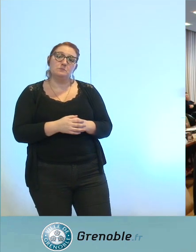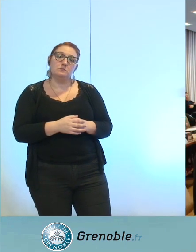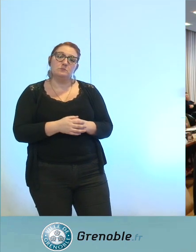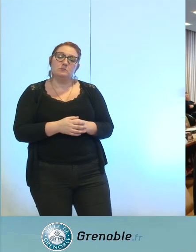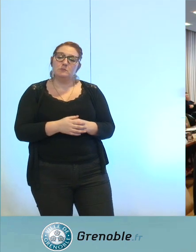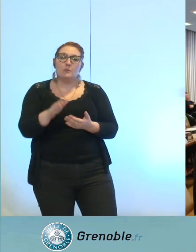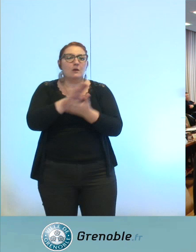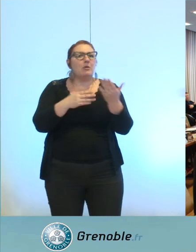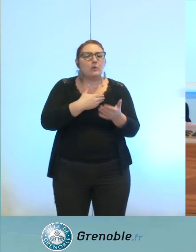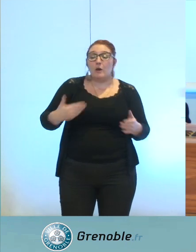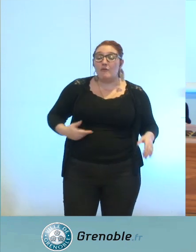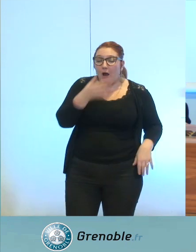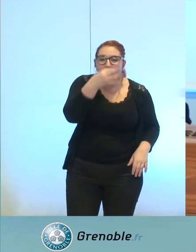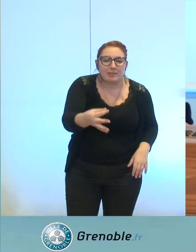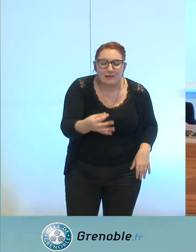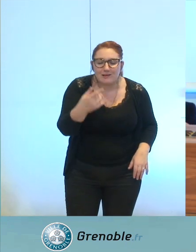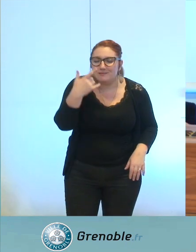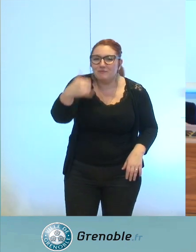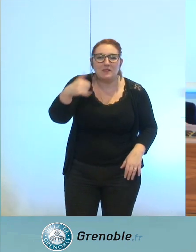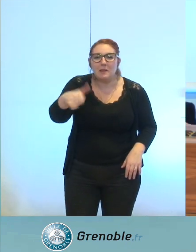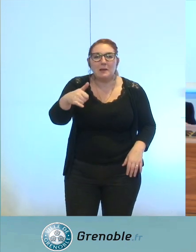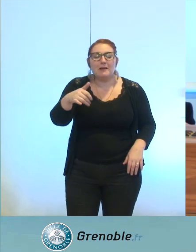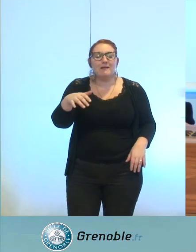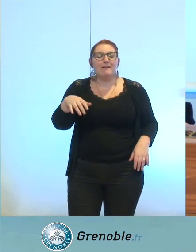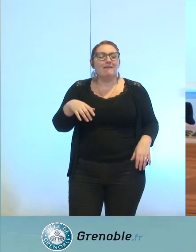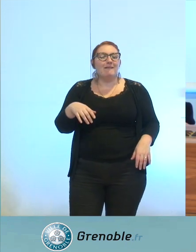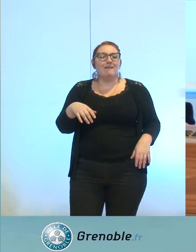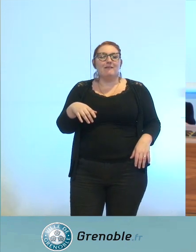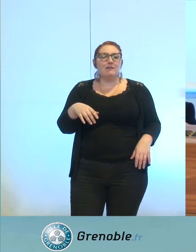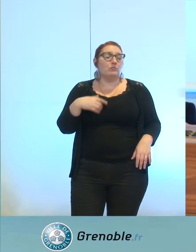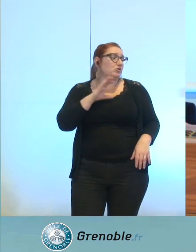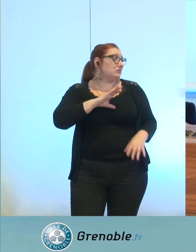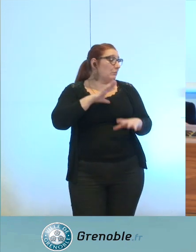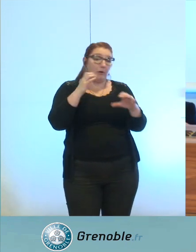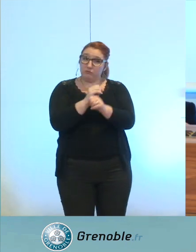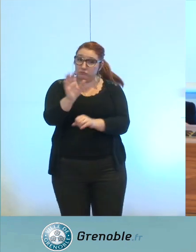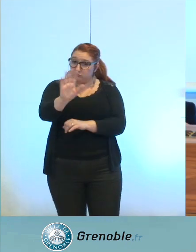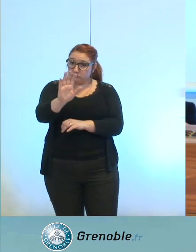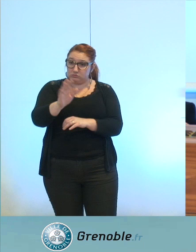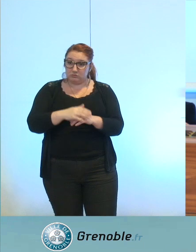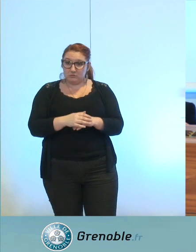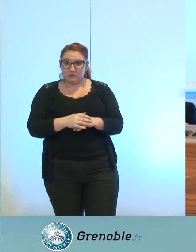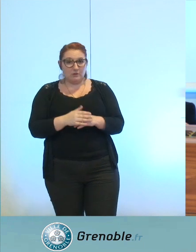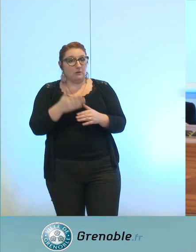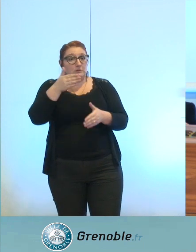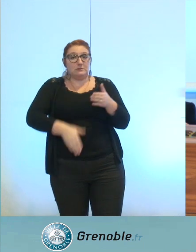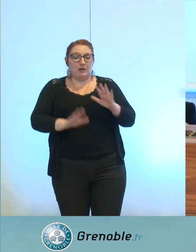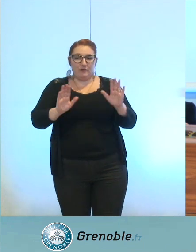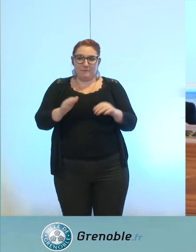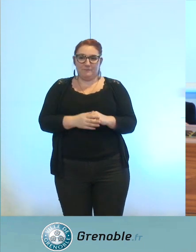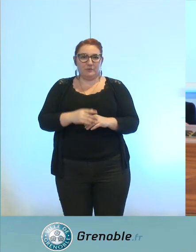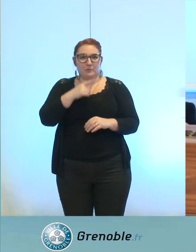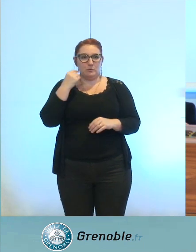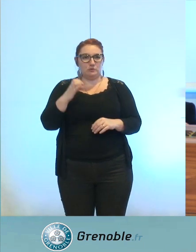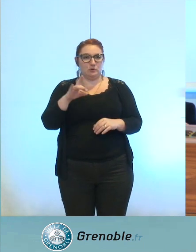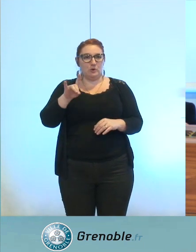excusez-moi j'ai raté la fin j'essie d'être bref oui parce que non mais c'est c'était la fin je sens que Monsieur